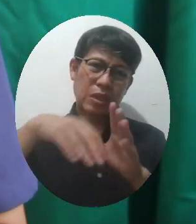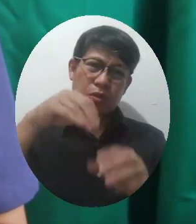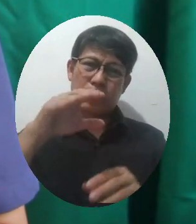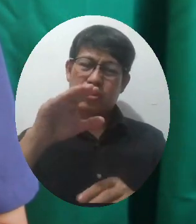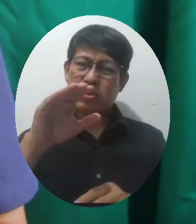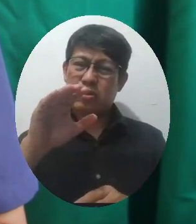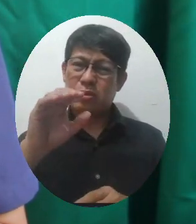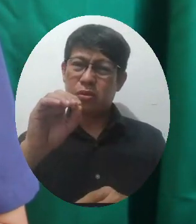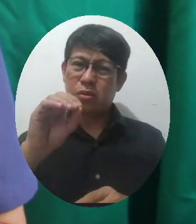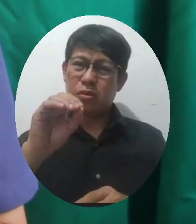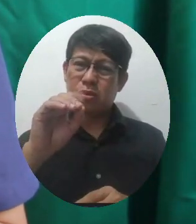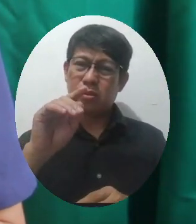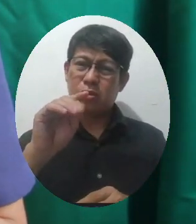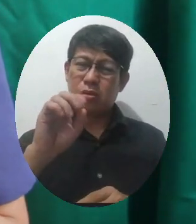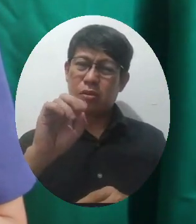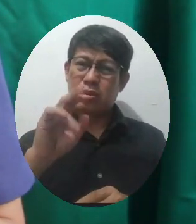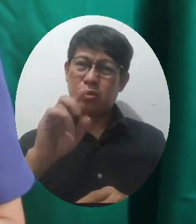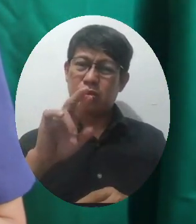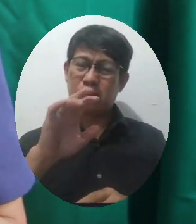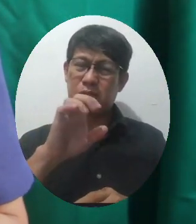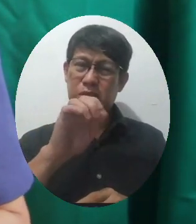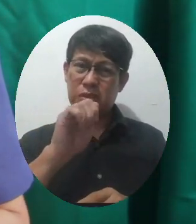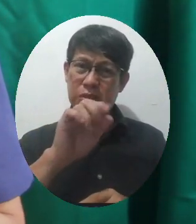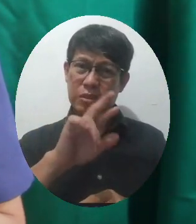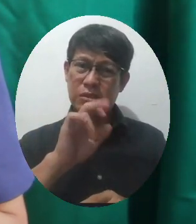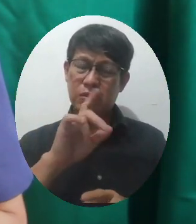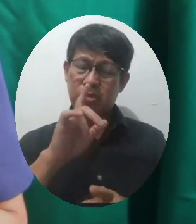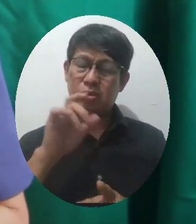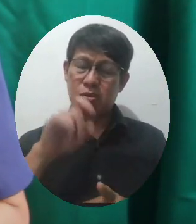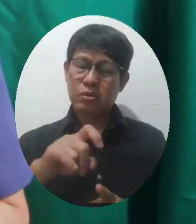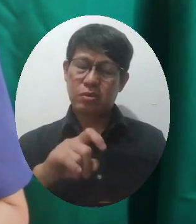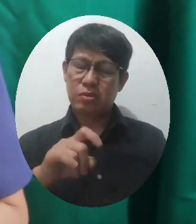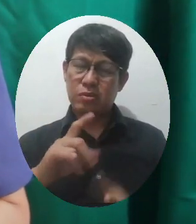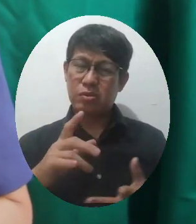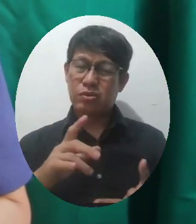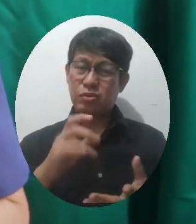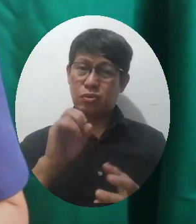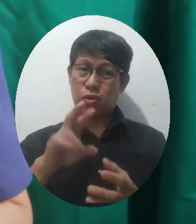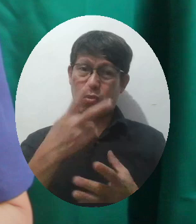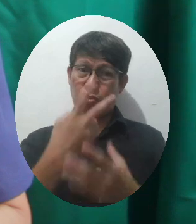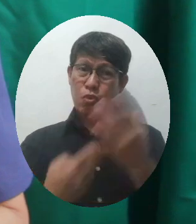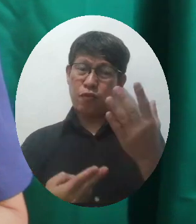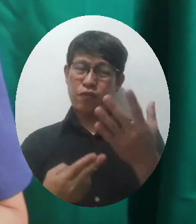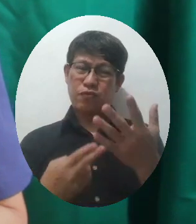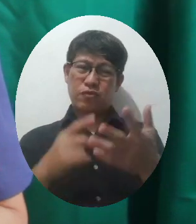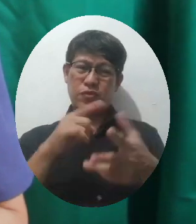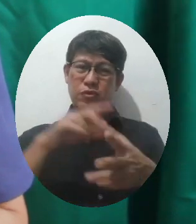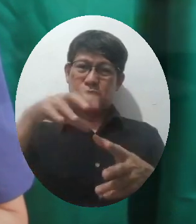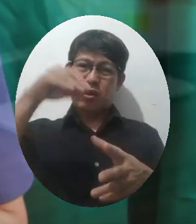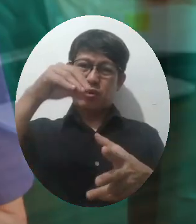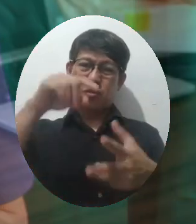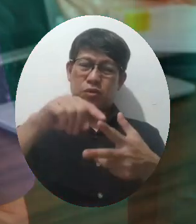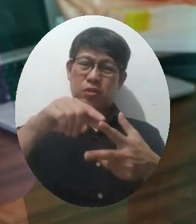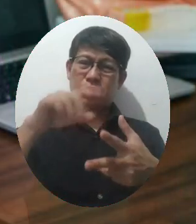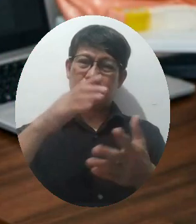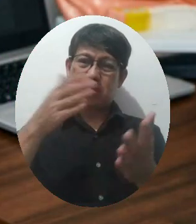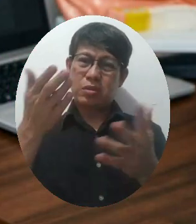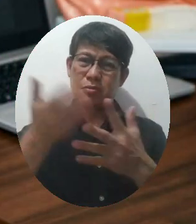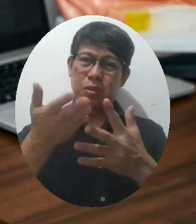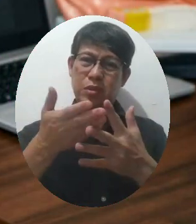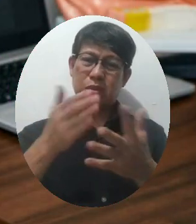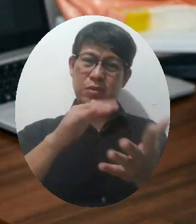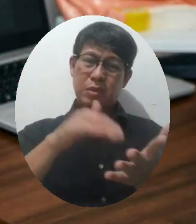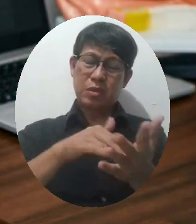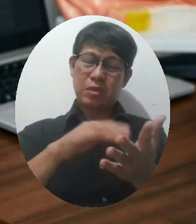natin, which is this one, no? However, it can also come together. Pwede siya mangyari nasabay, no? Both outer ear and middle